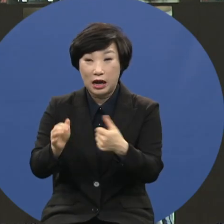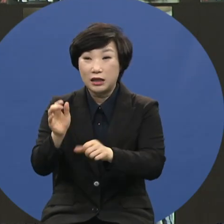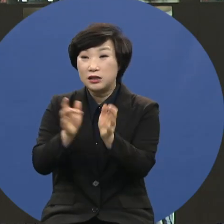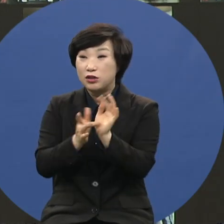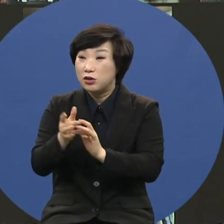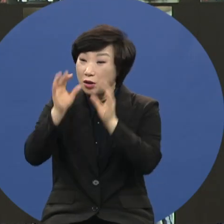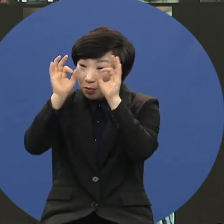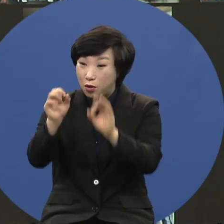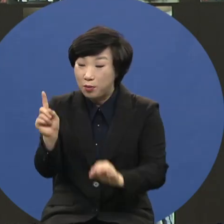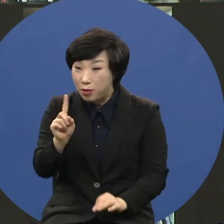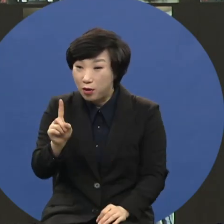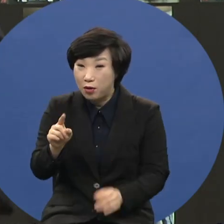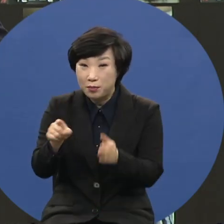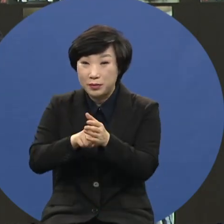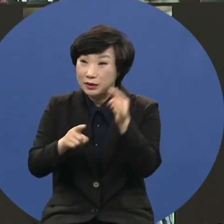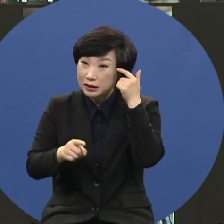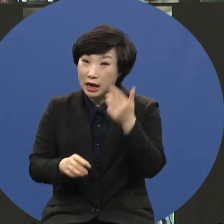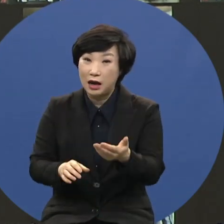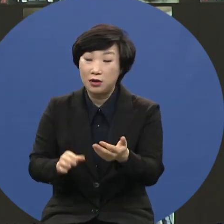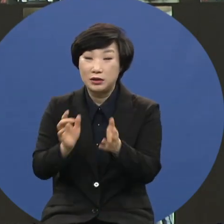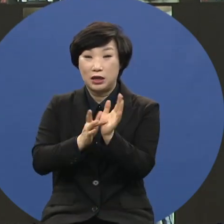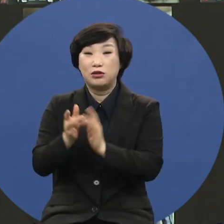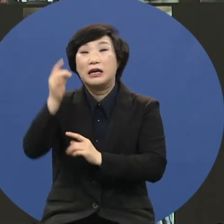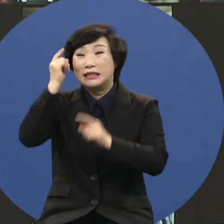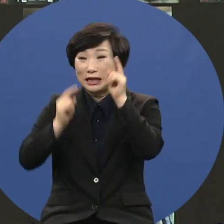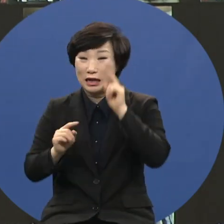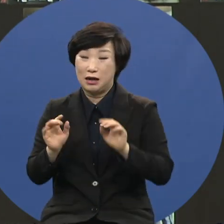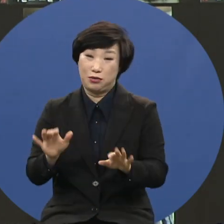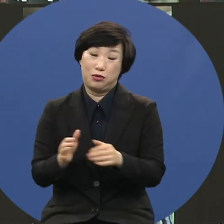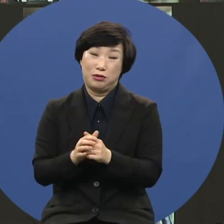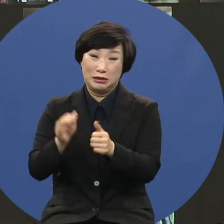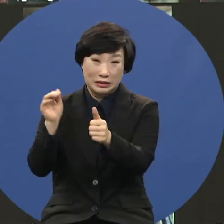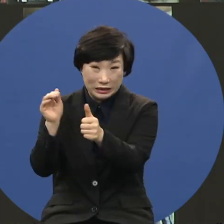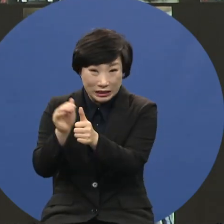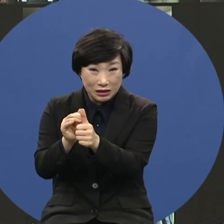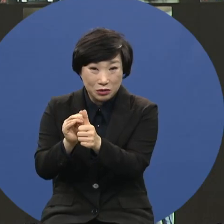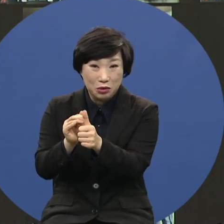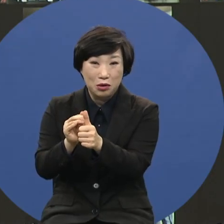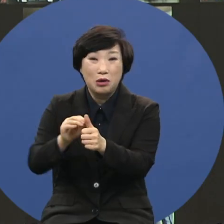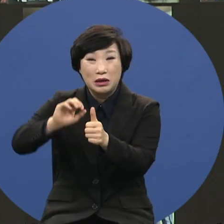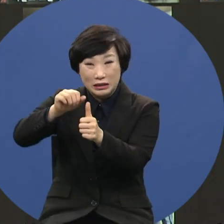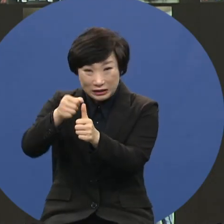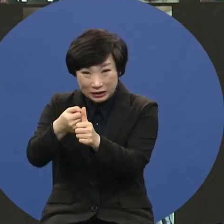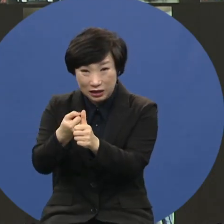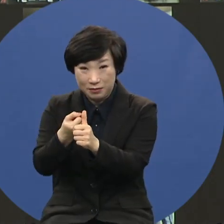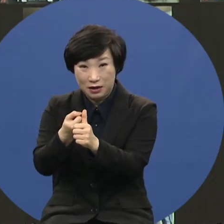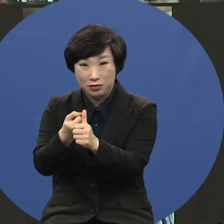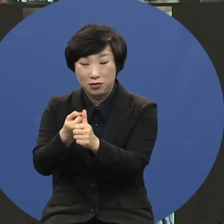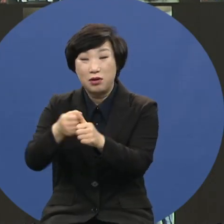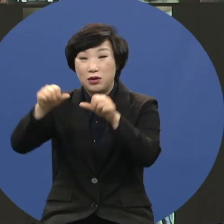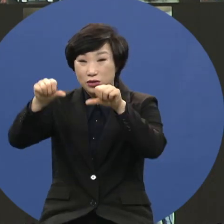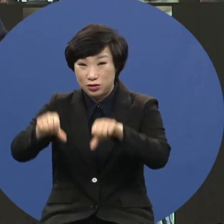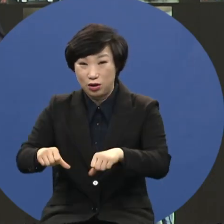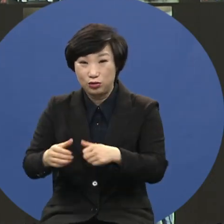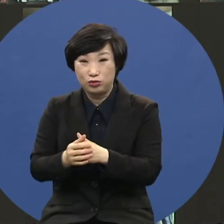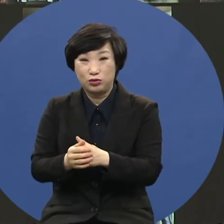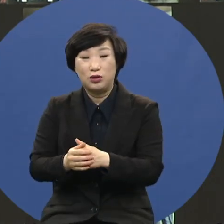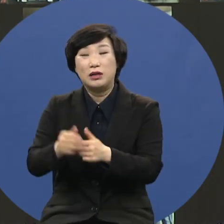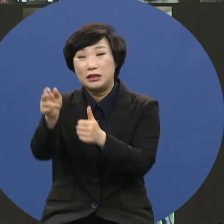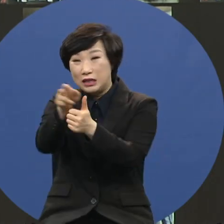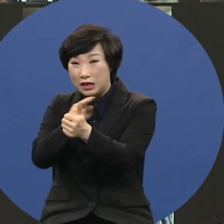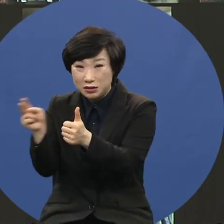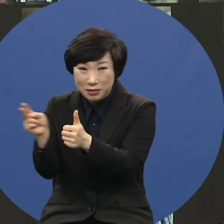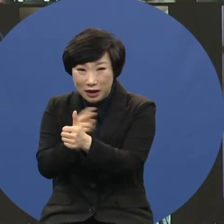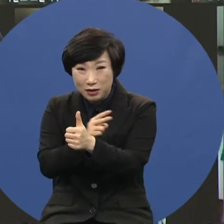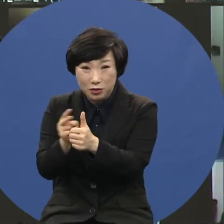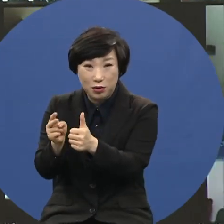무엇을 보고 믿어야 되느냐? 그가 상하고 찔리고 징계받고 저주받고 채찍에